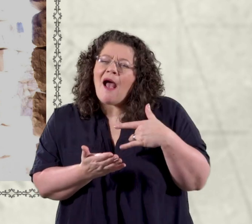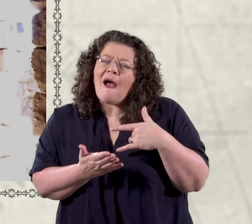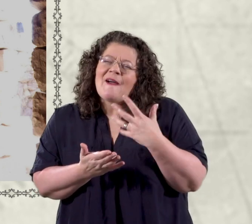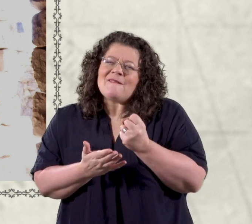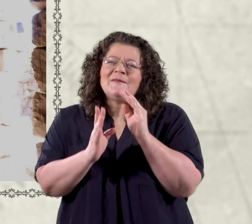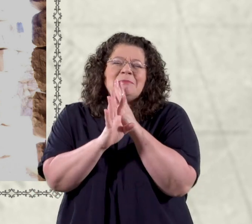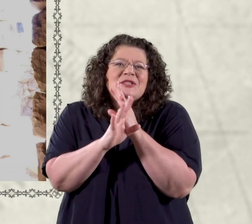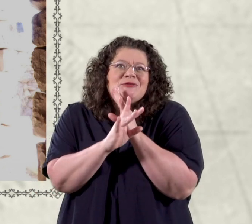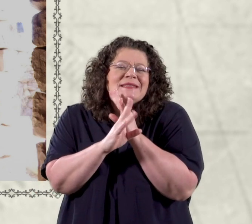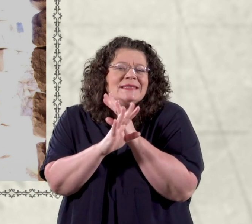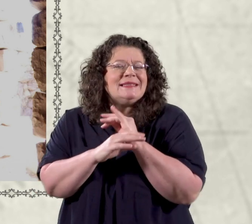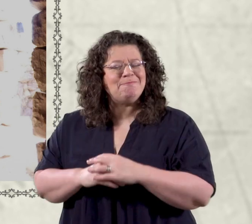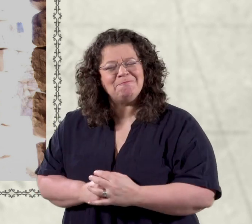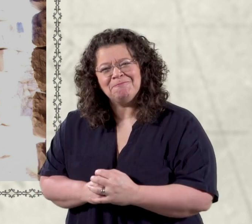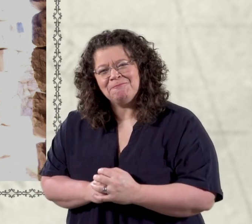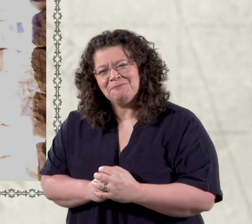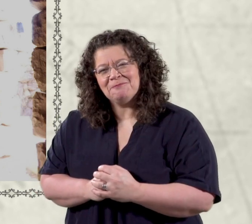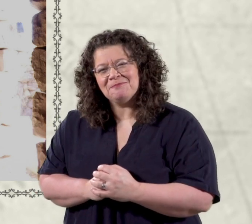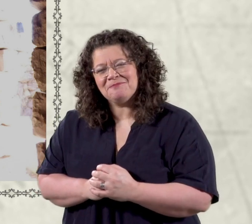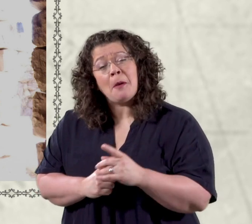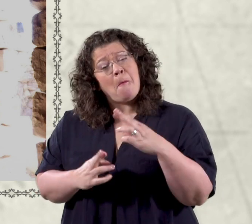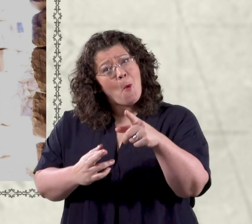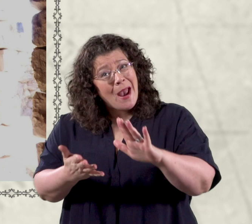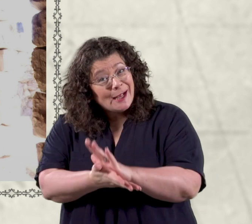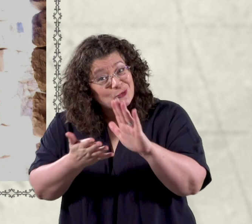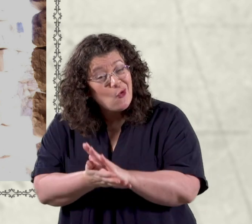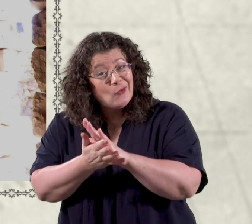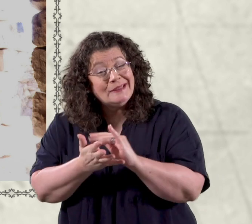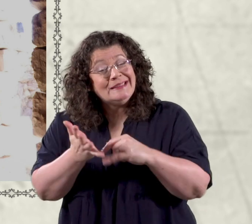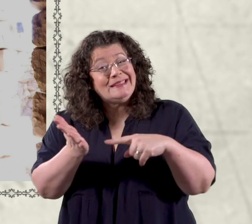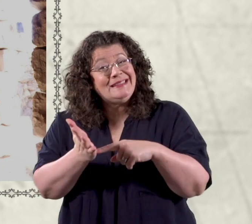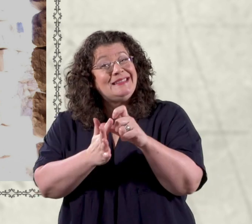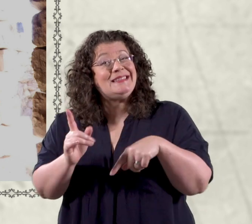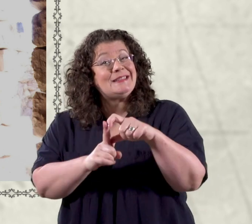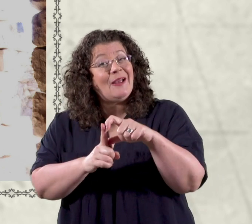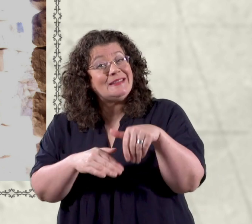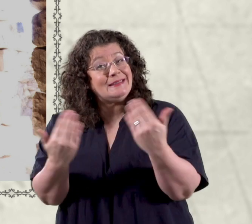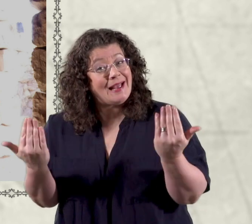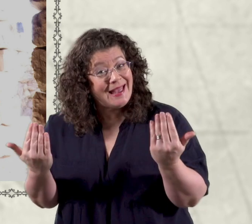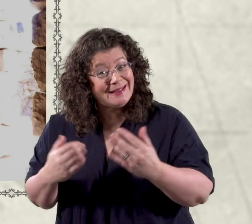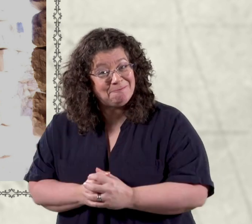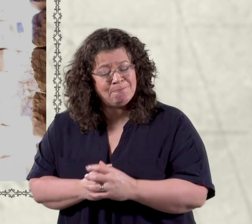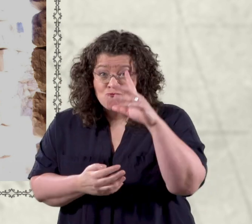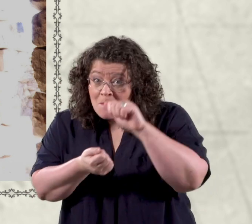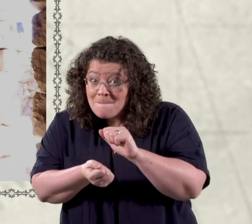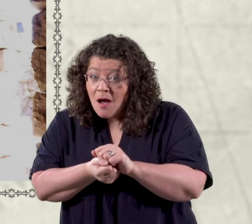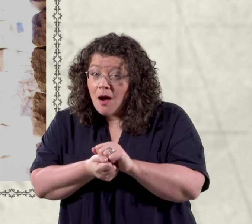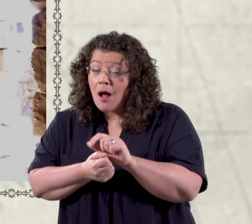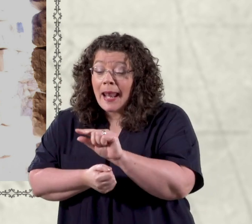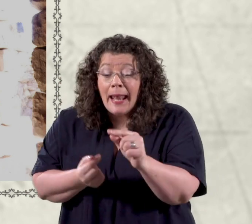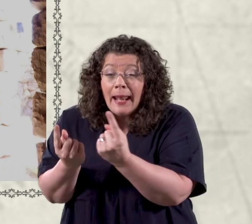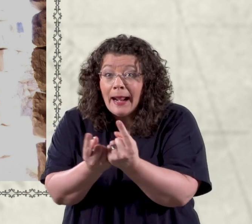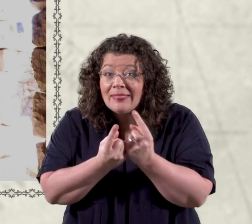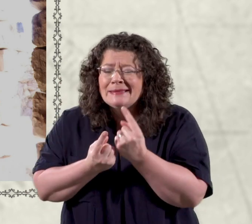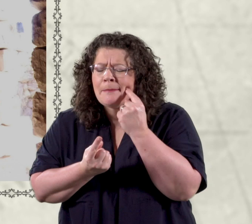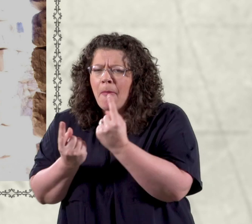ddirgelwch. Ond mwynhewch ddydd gwyl Dewi yn tyfe. A gnewch y pethau bychain